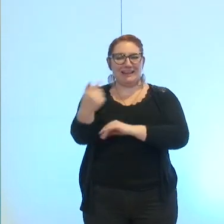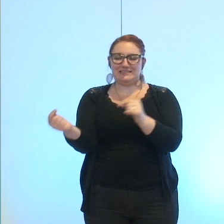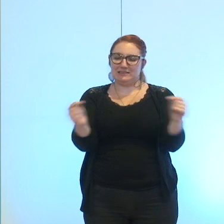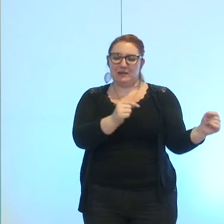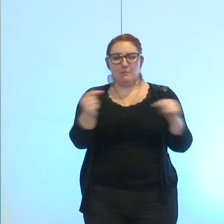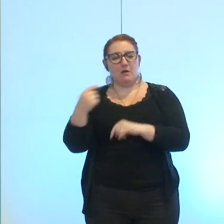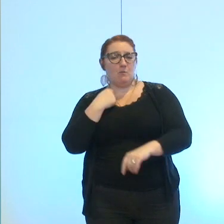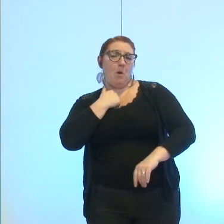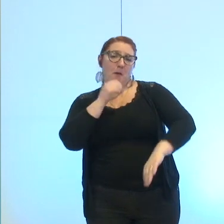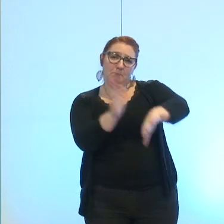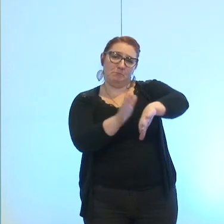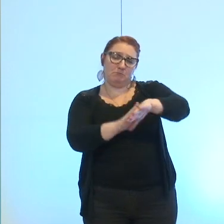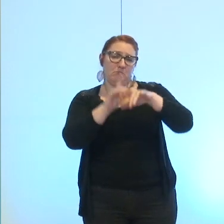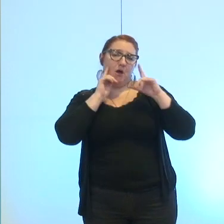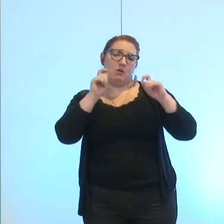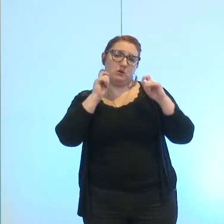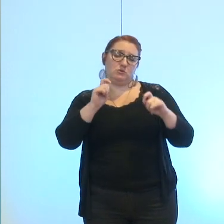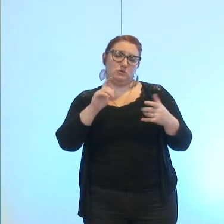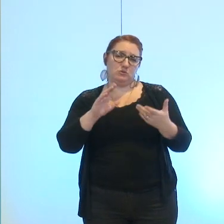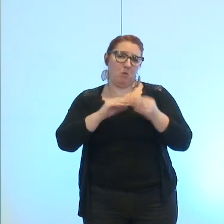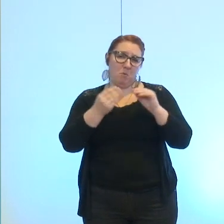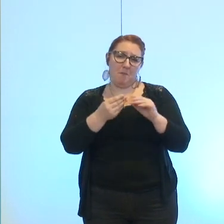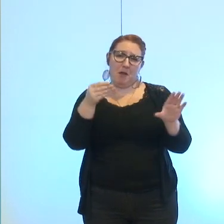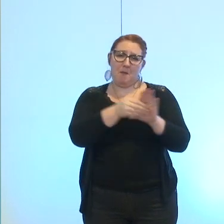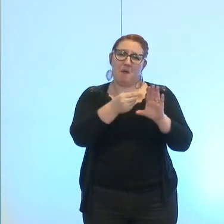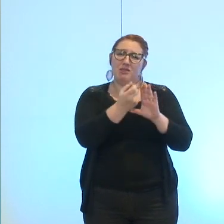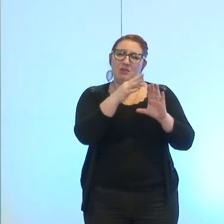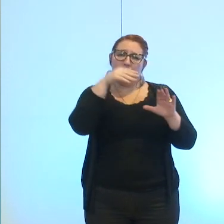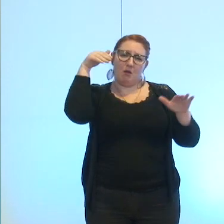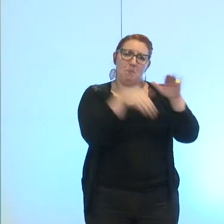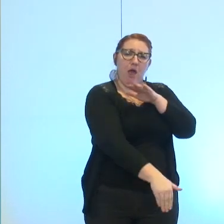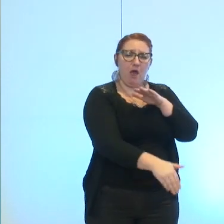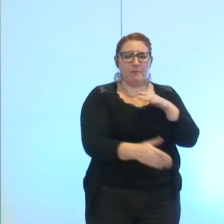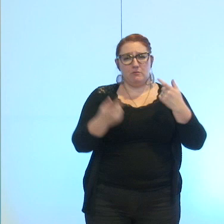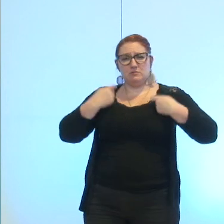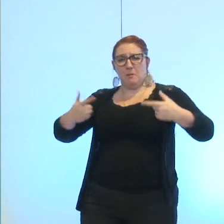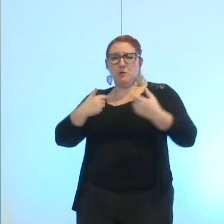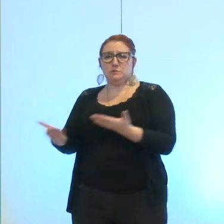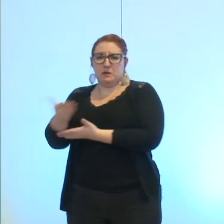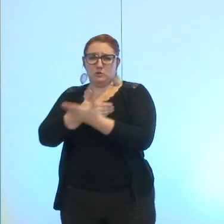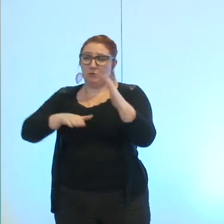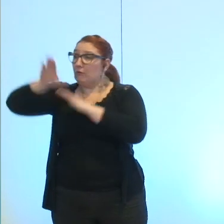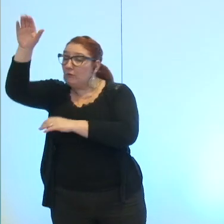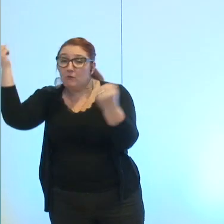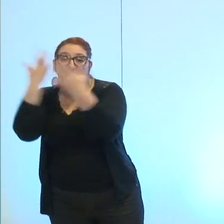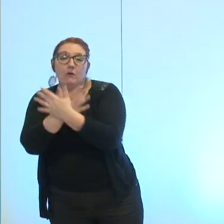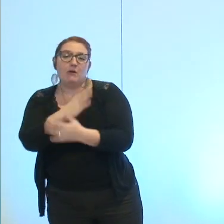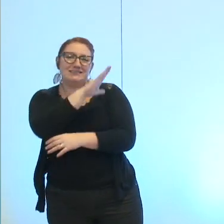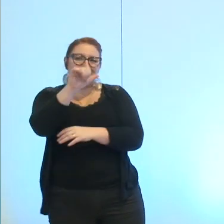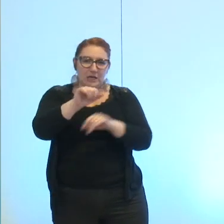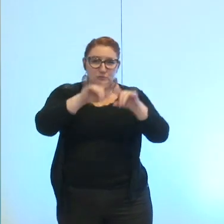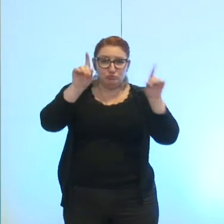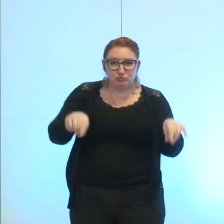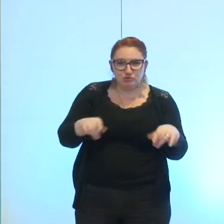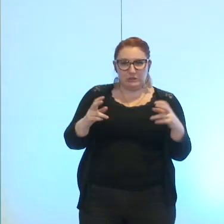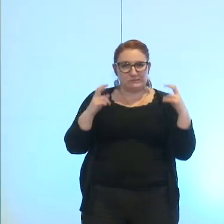finances de notre ville la chute vertigineuse de notre épargne net la hausse imprévue des dépenses de personnel la hausse du budget du CCAS toute